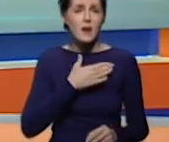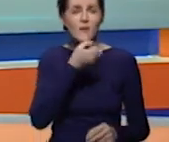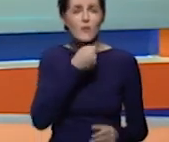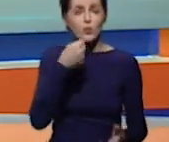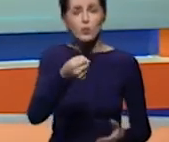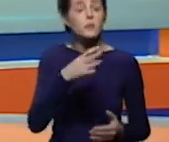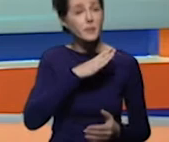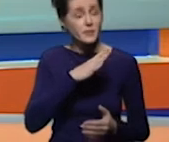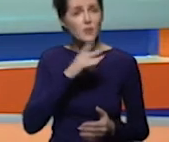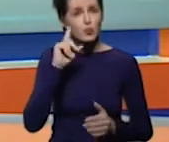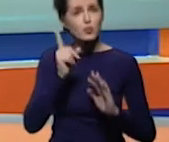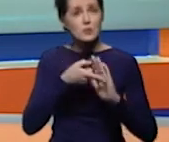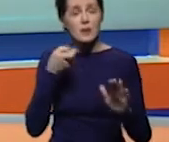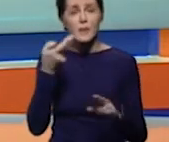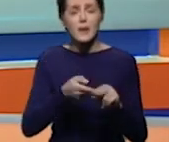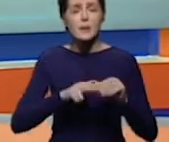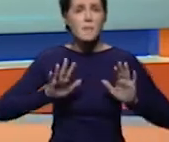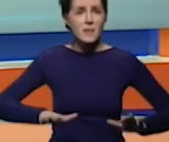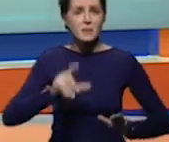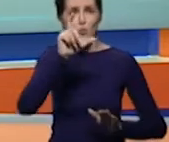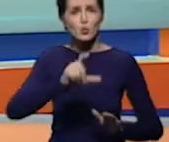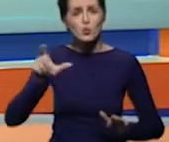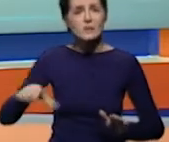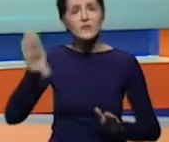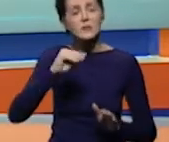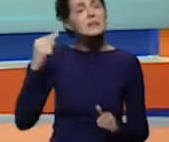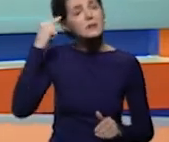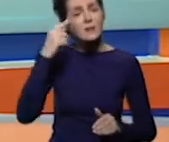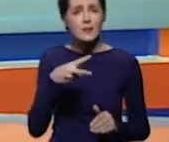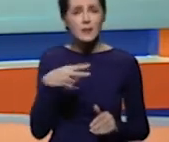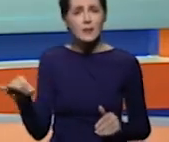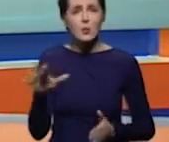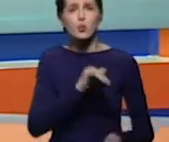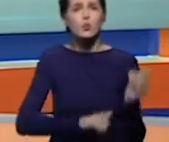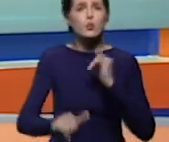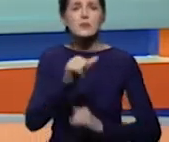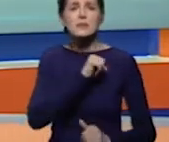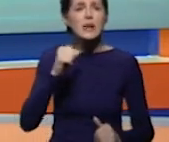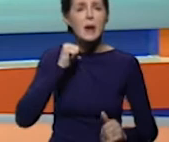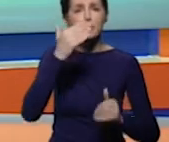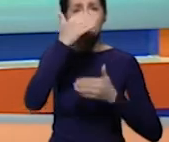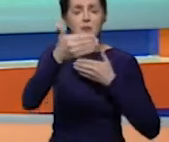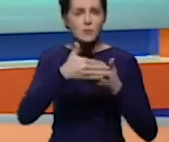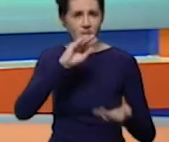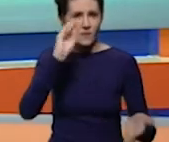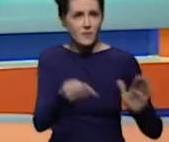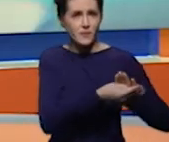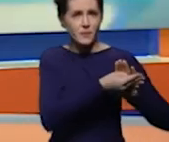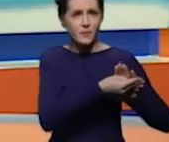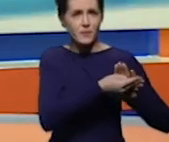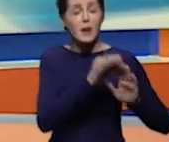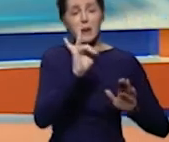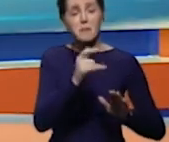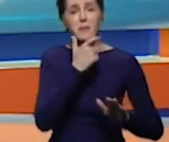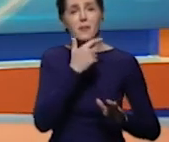Куделя вирішив спитати у місцевих, чи знають вони, де найближчі укриття, та подивився,